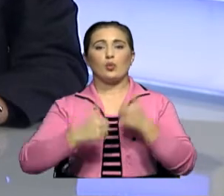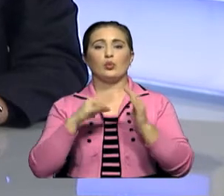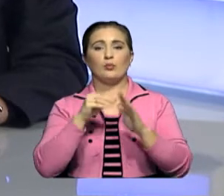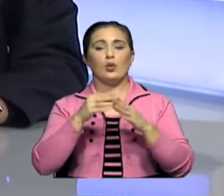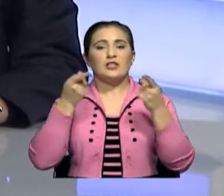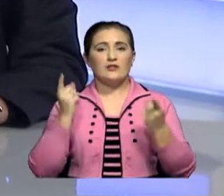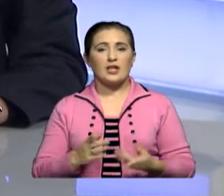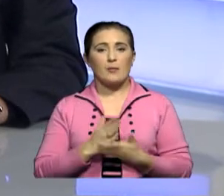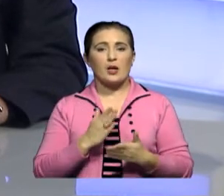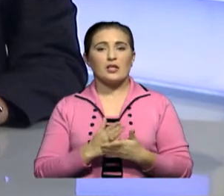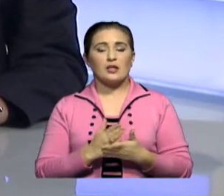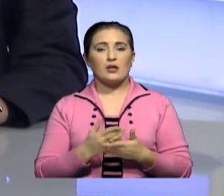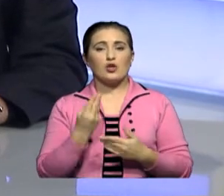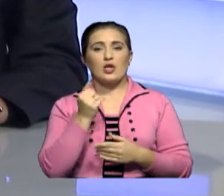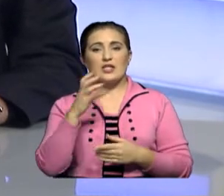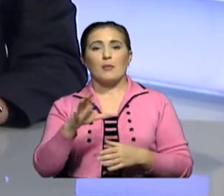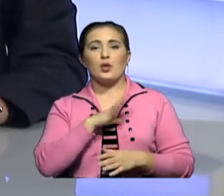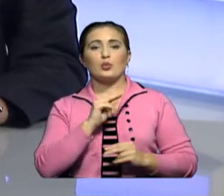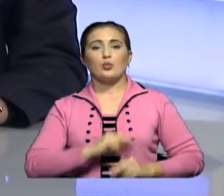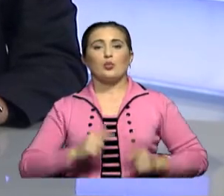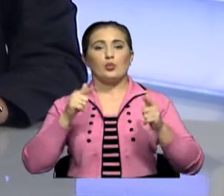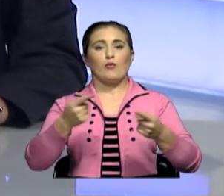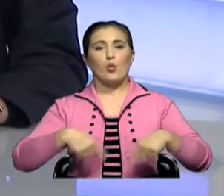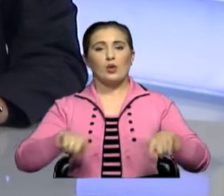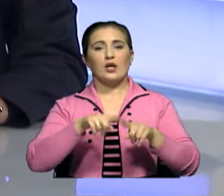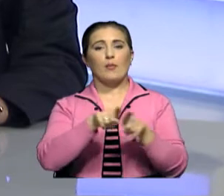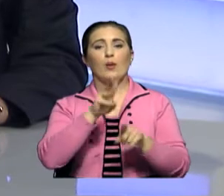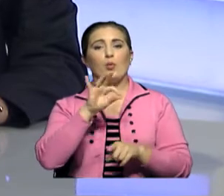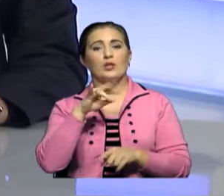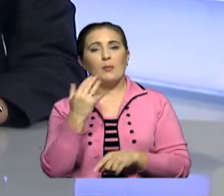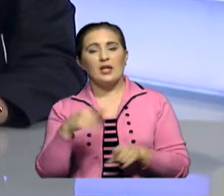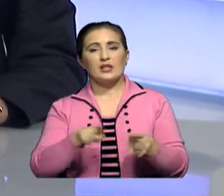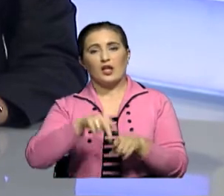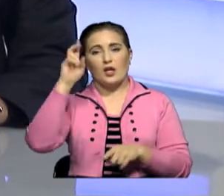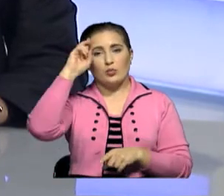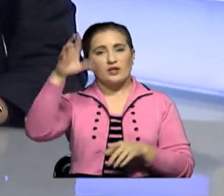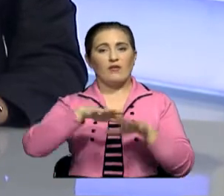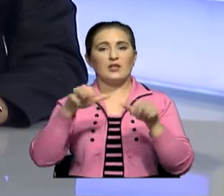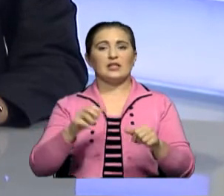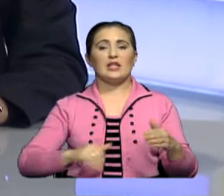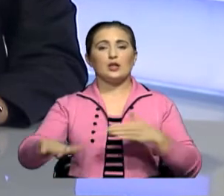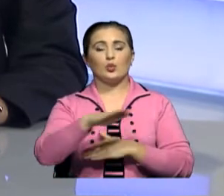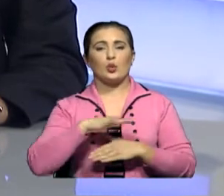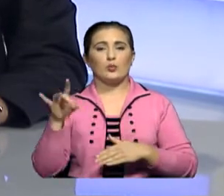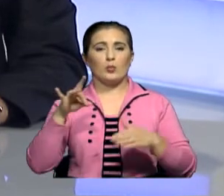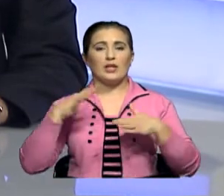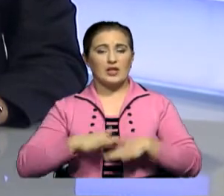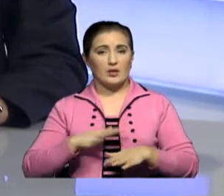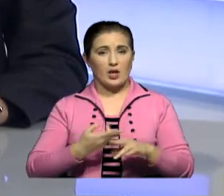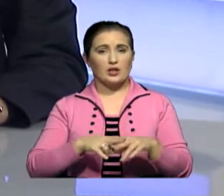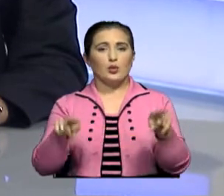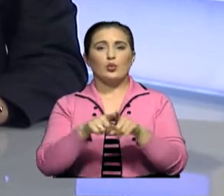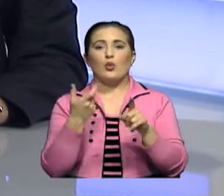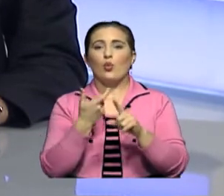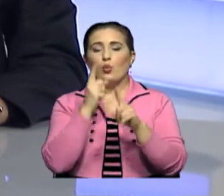действительно имеют реальный шанс быть трудоустроен ими в органы как муниципальной такие государственные власти на территории республики крым это тоже